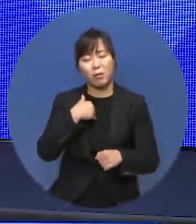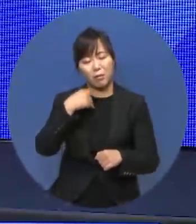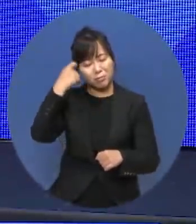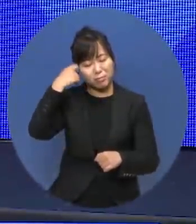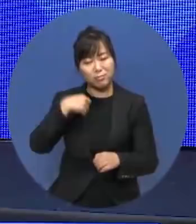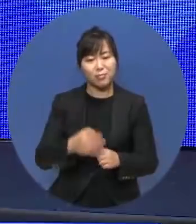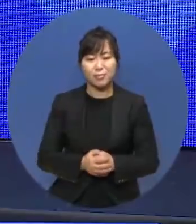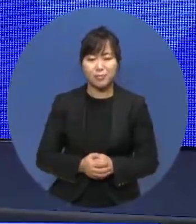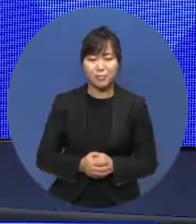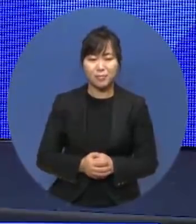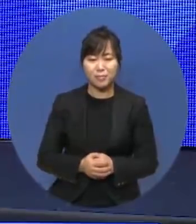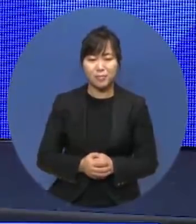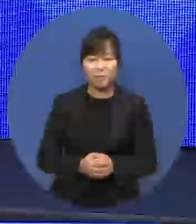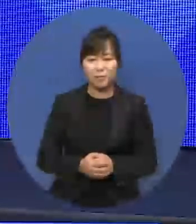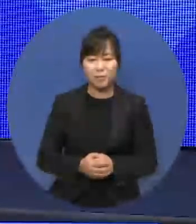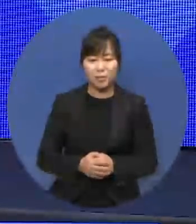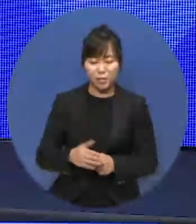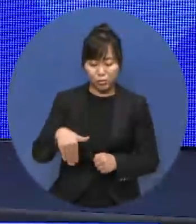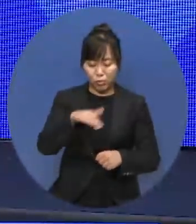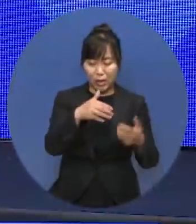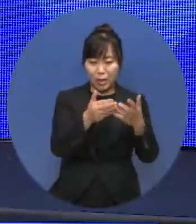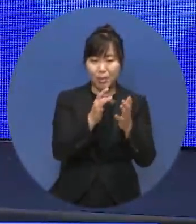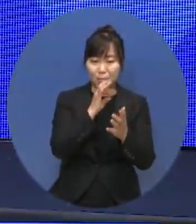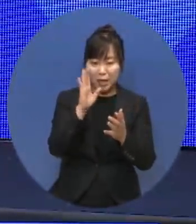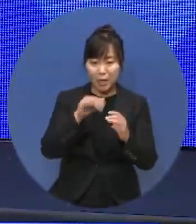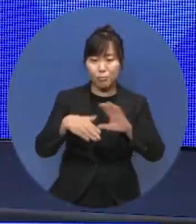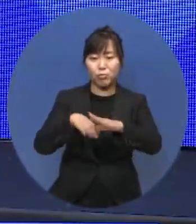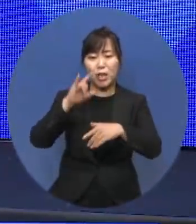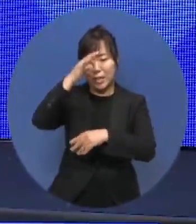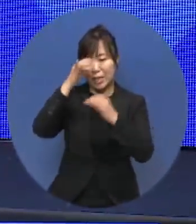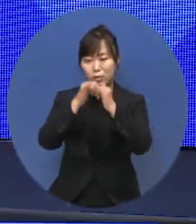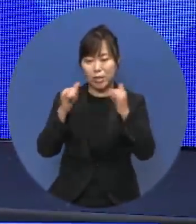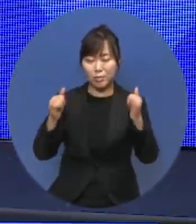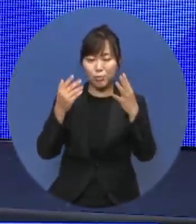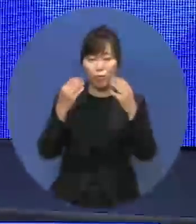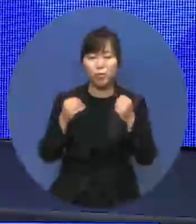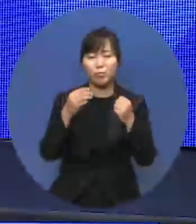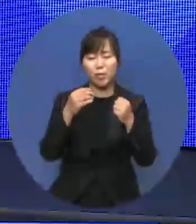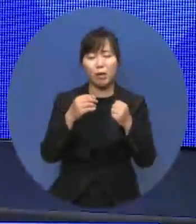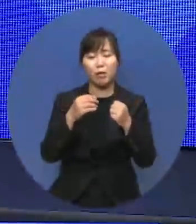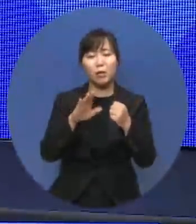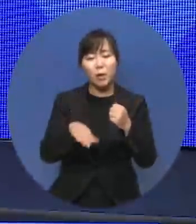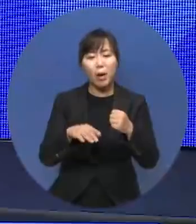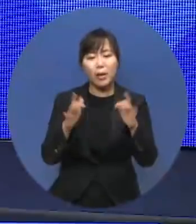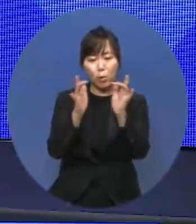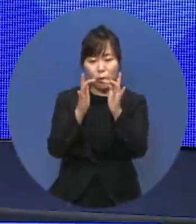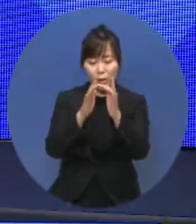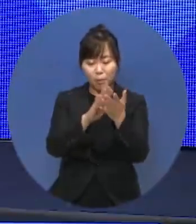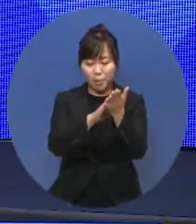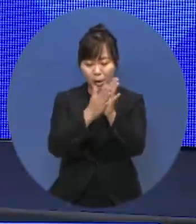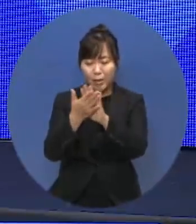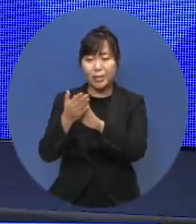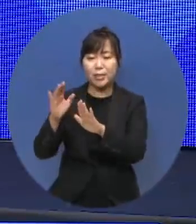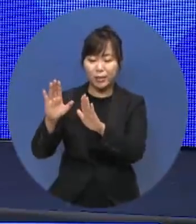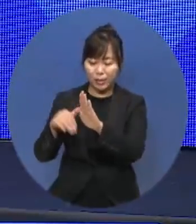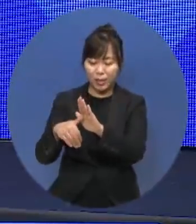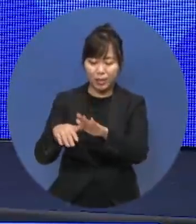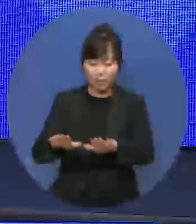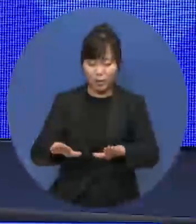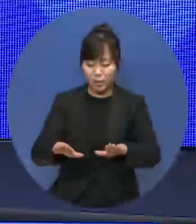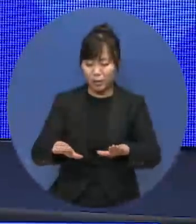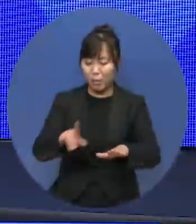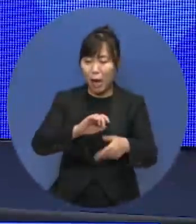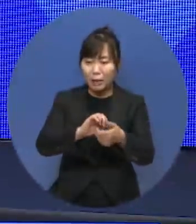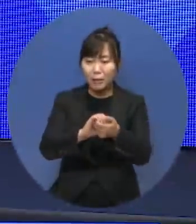부분들이고요. 저희 오케스트라뿐 아니라 이제 문화예술을 하시는 많은 분들도 그렇겠지만 이게 온라인으로 전환이 됐을 때 지금은